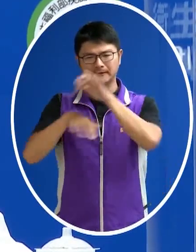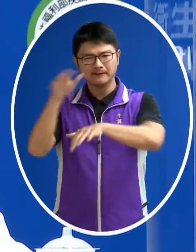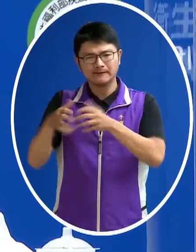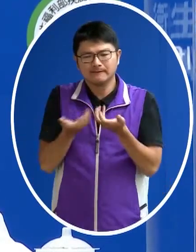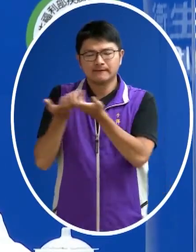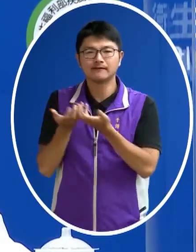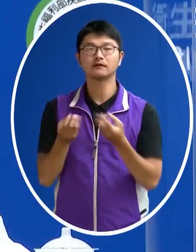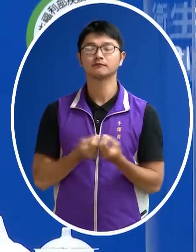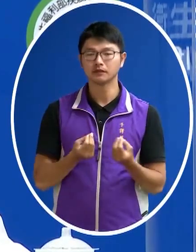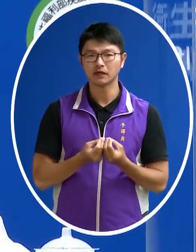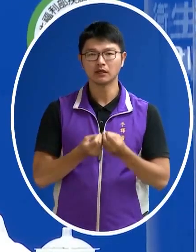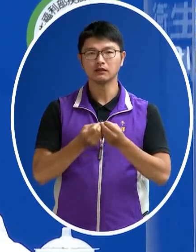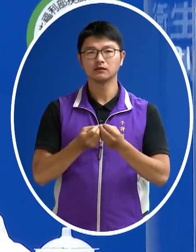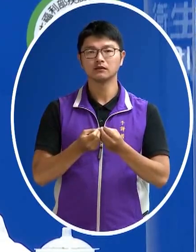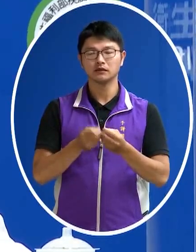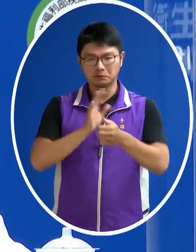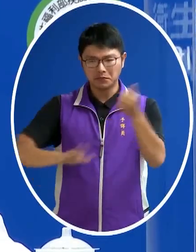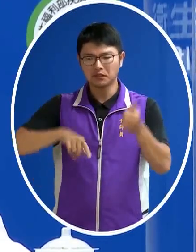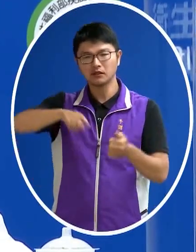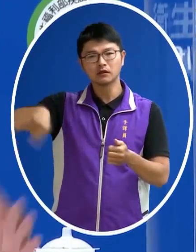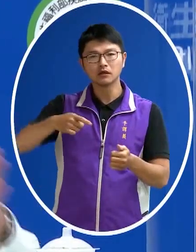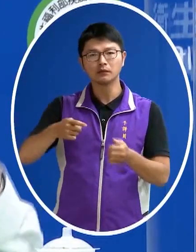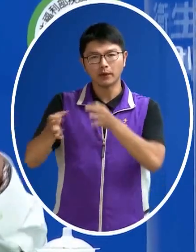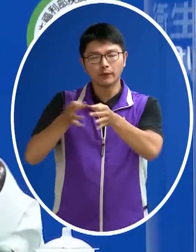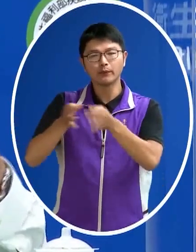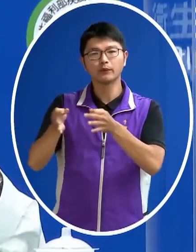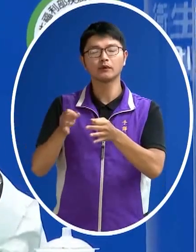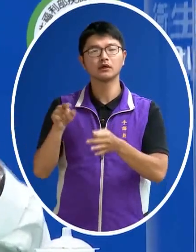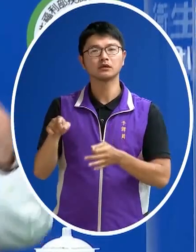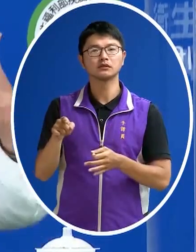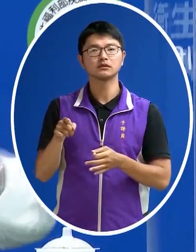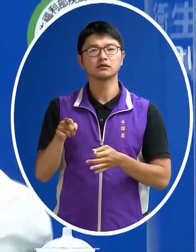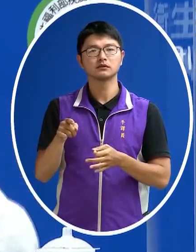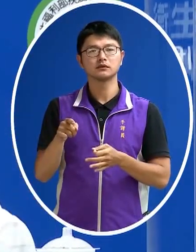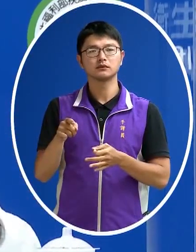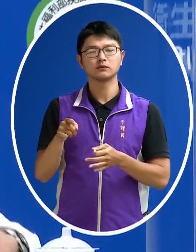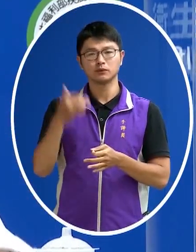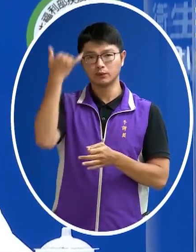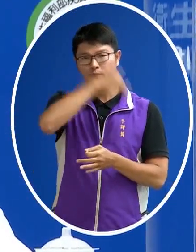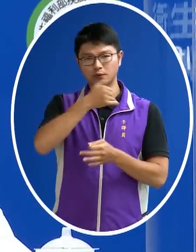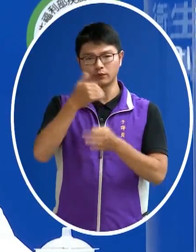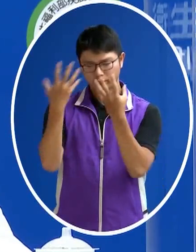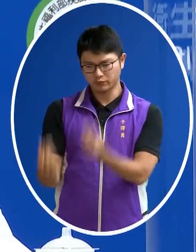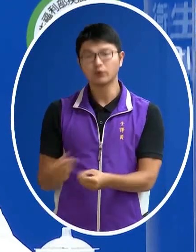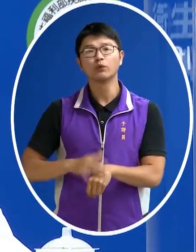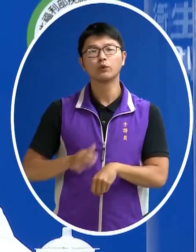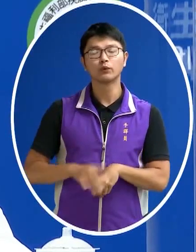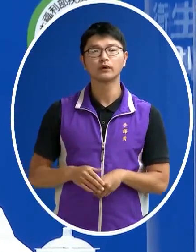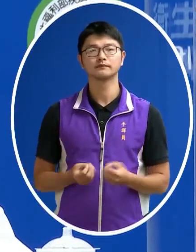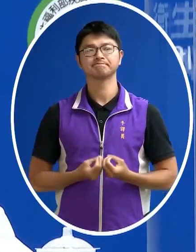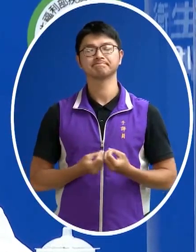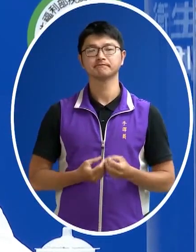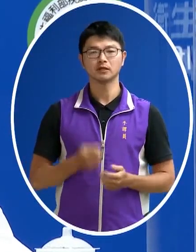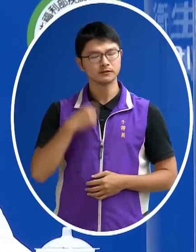而让那边的商家对那时候的一个好的一个收益哈，突然就减低。哦，那